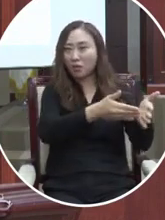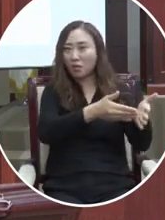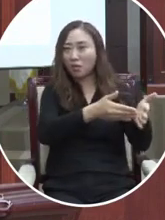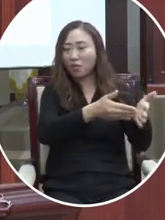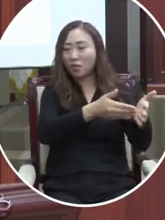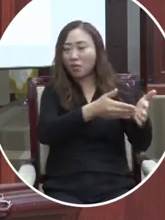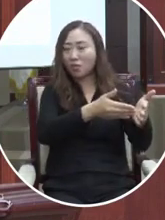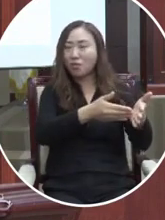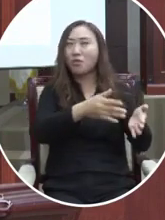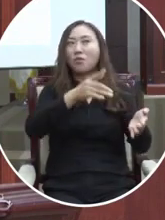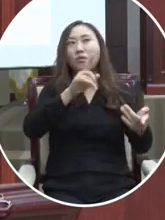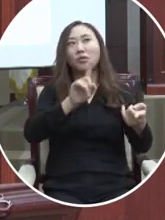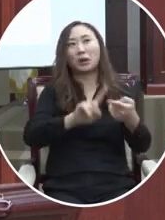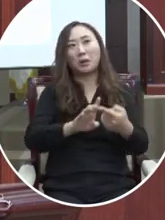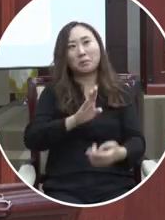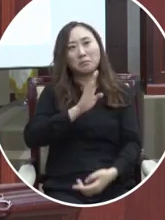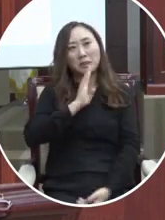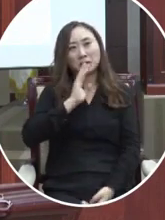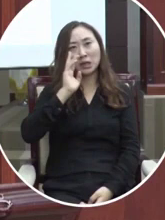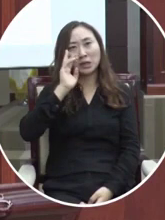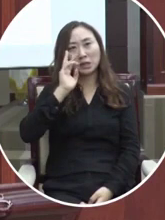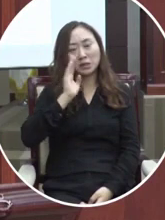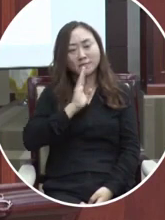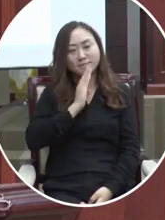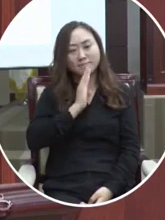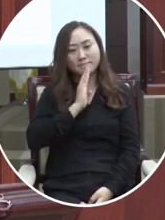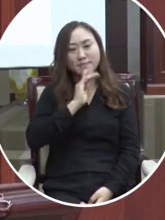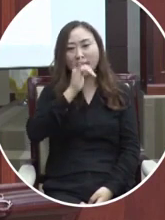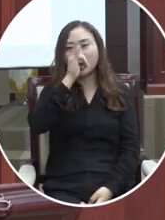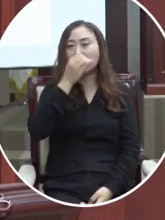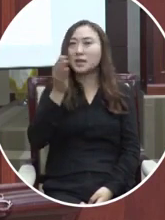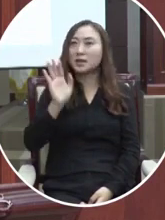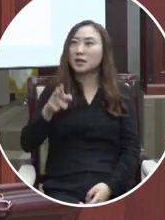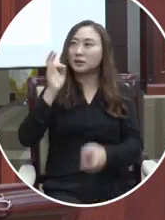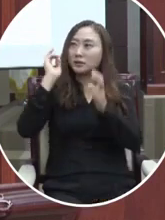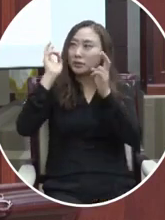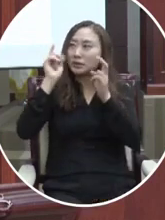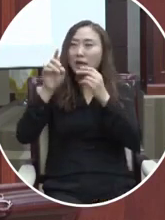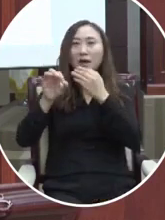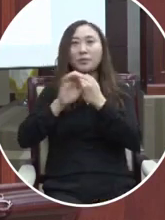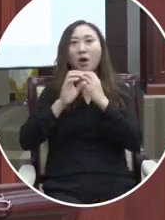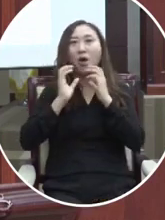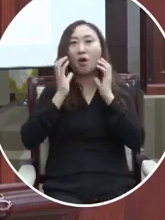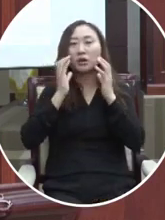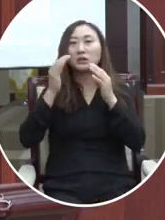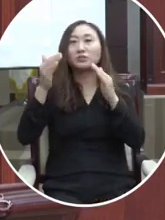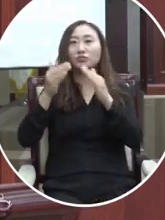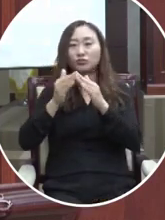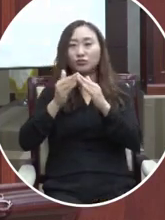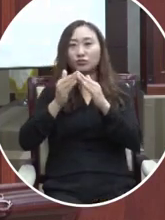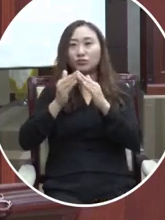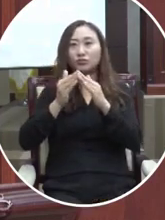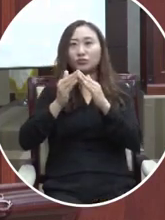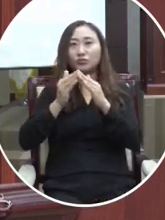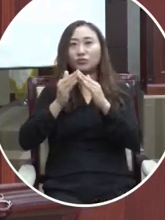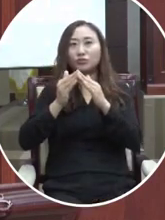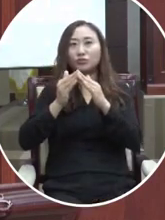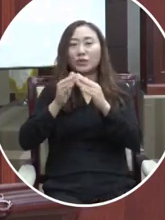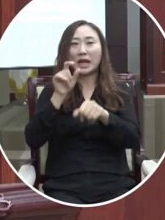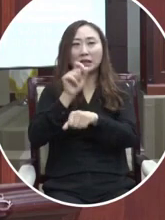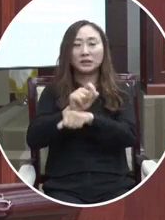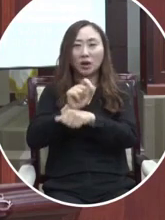과연 정상적인 행위인가 생각하고 있던 중 피노파밀리아 대표가 운영하는 성의 유치원이